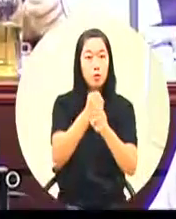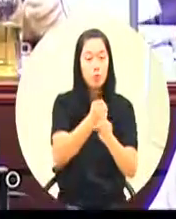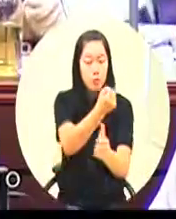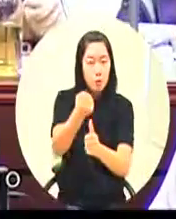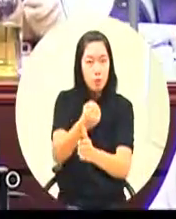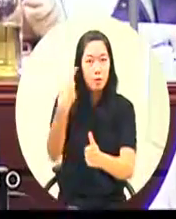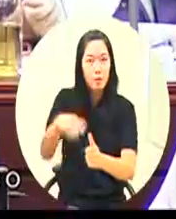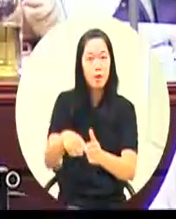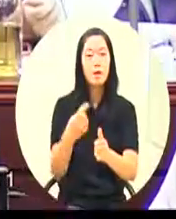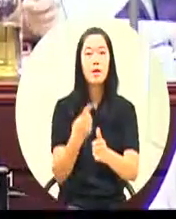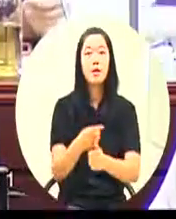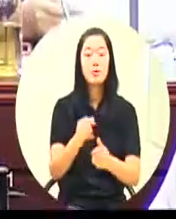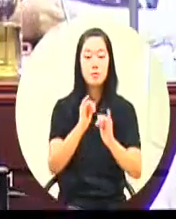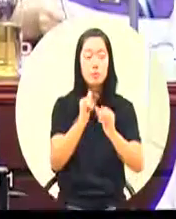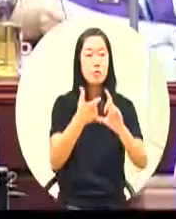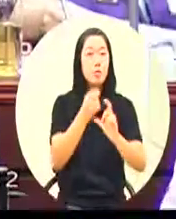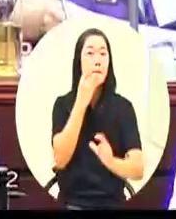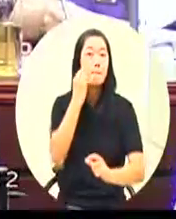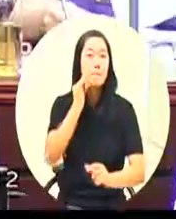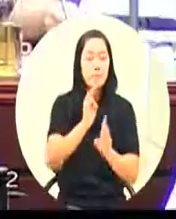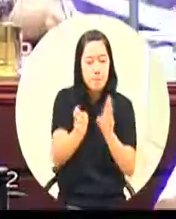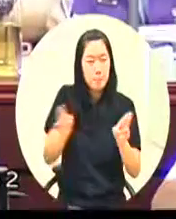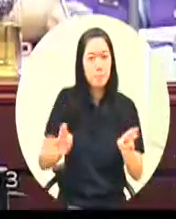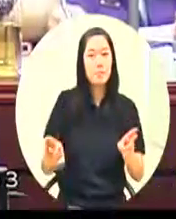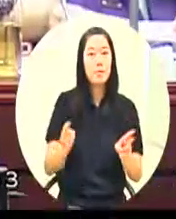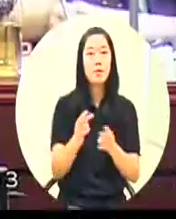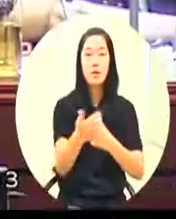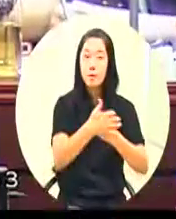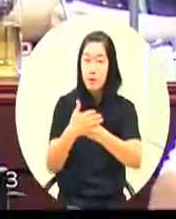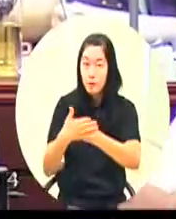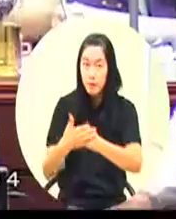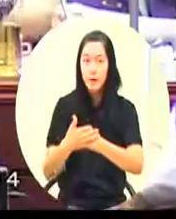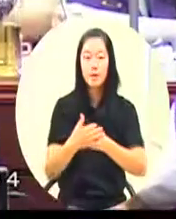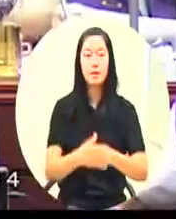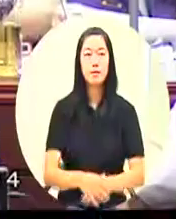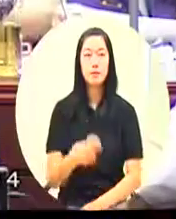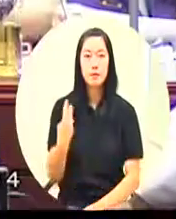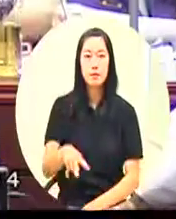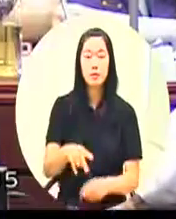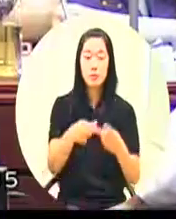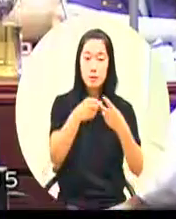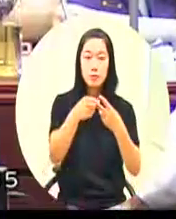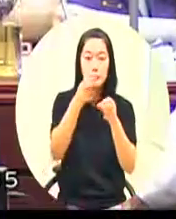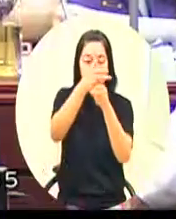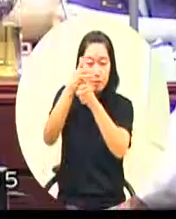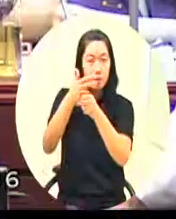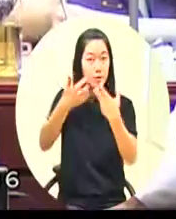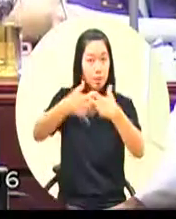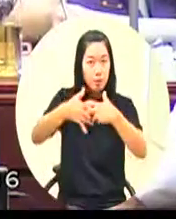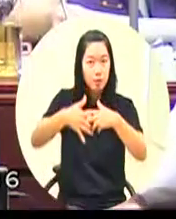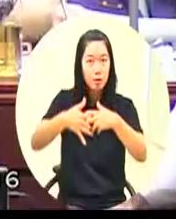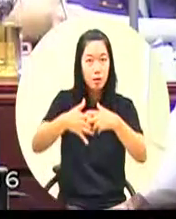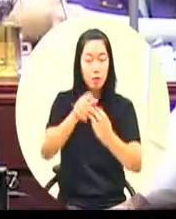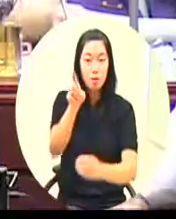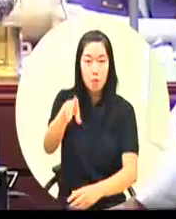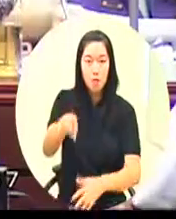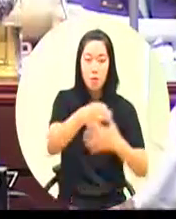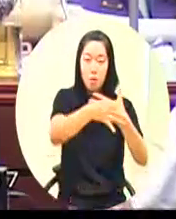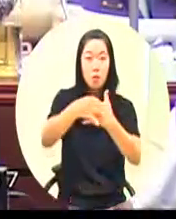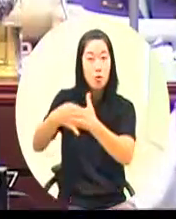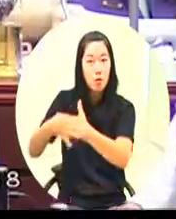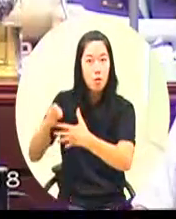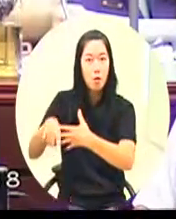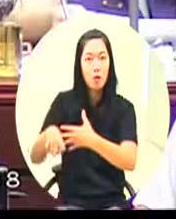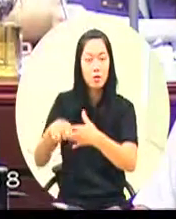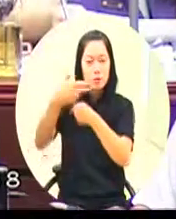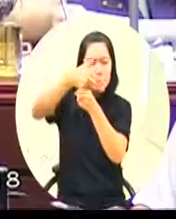等等社区志工巡守队进来。那另外黄议员提到那个监视器，先看看监视器是哪些地方是校安的死